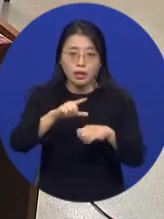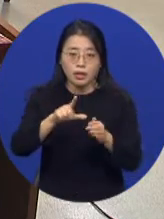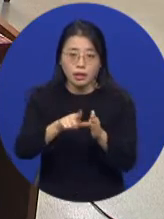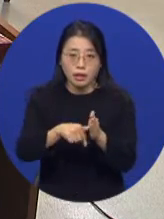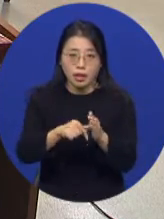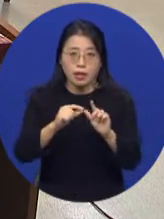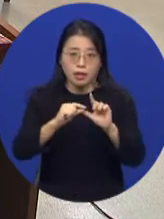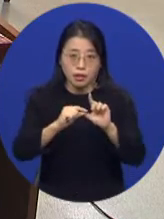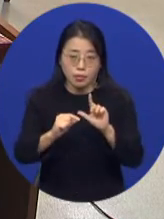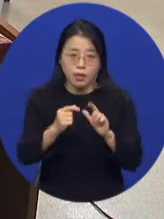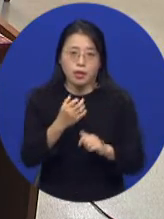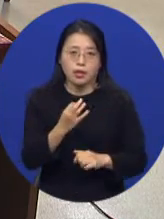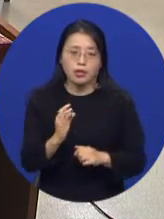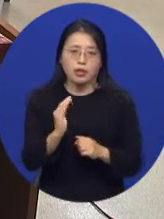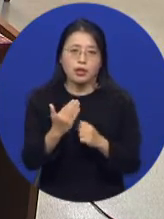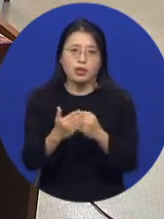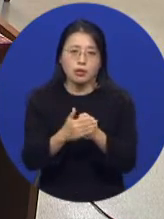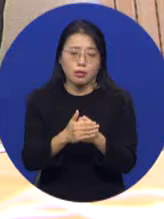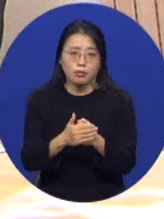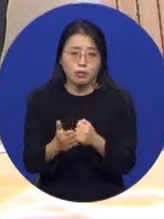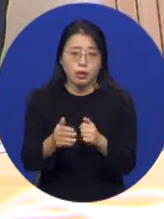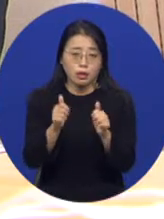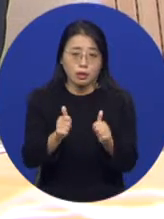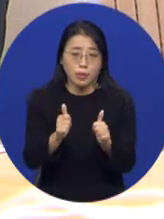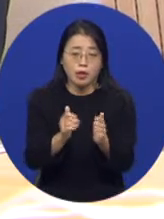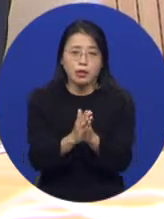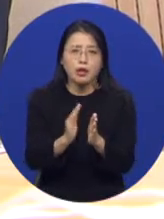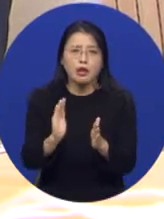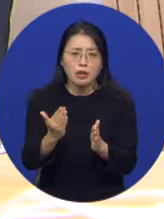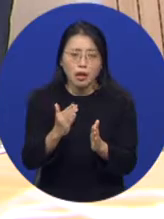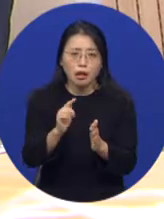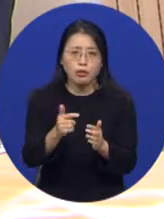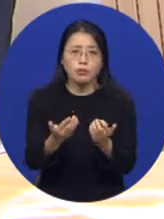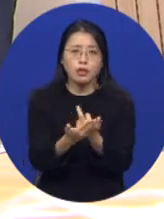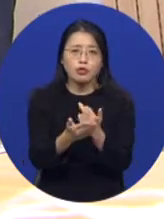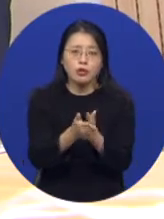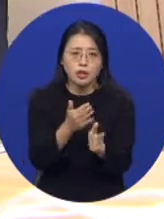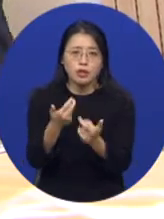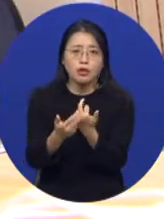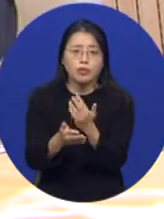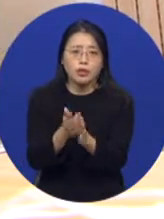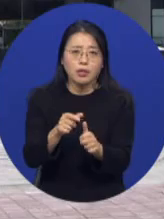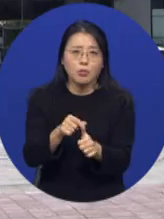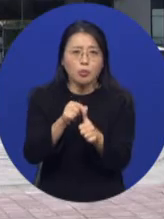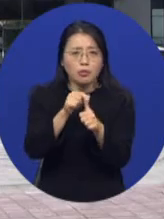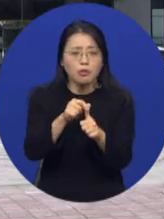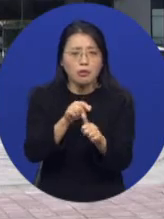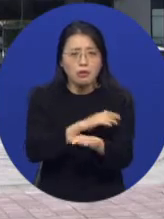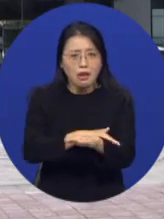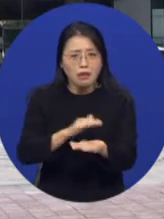수사를 거쳐 재판에 넘겨질 경우 행정시장 인사가 적절했는지